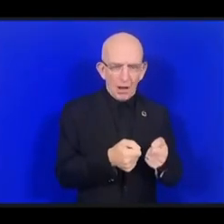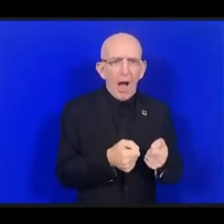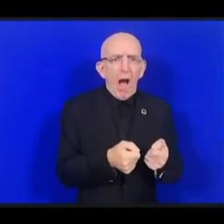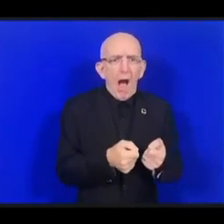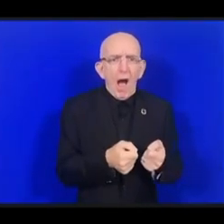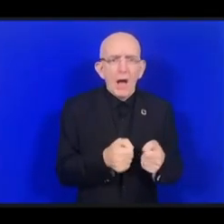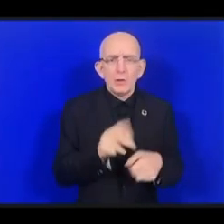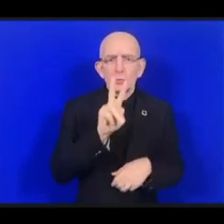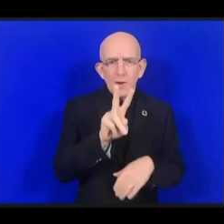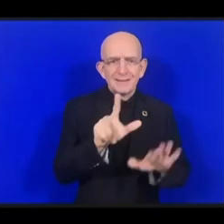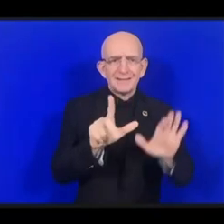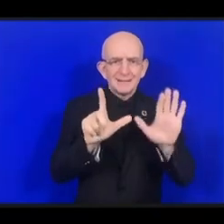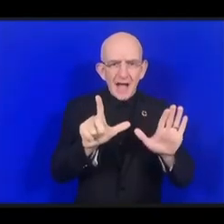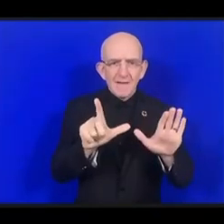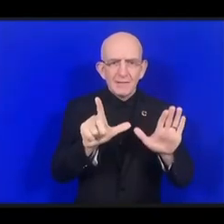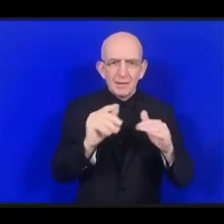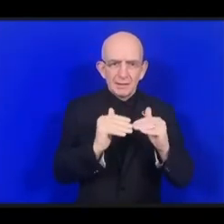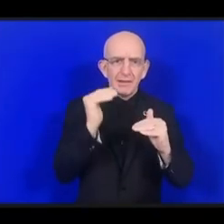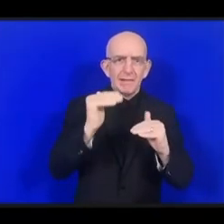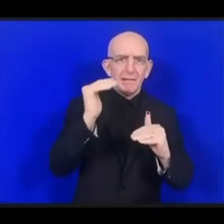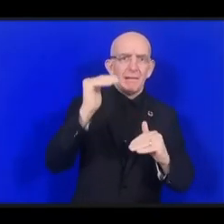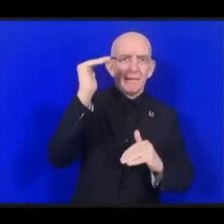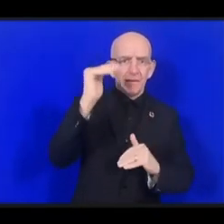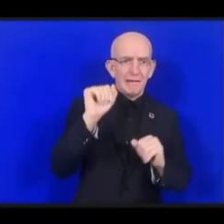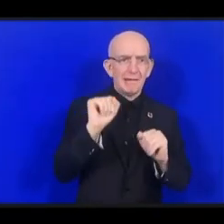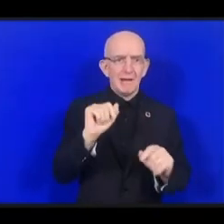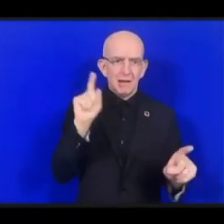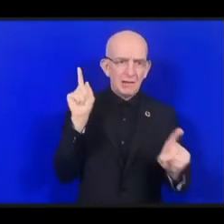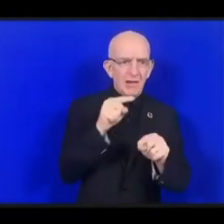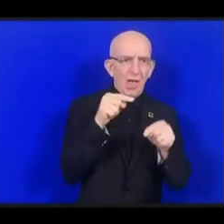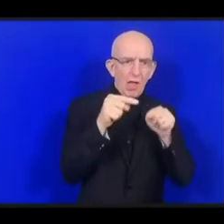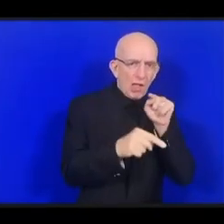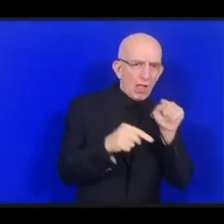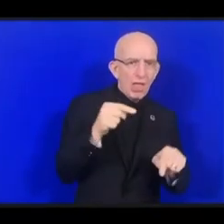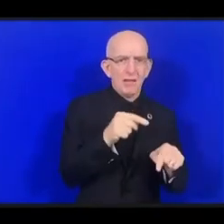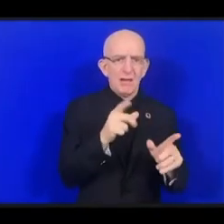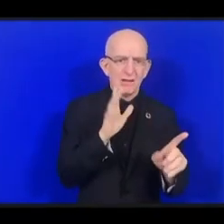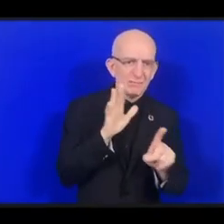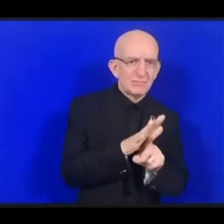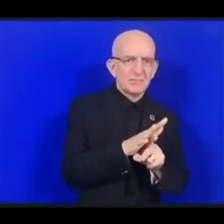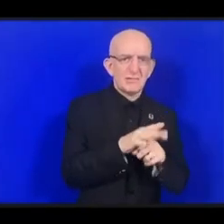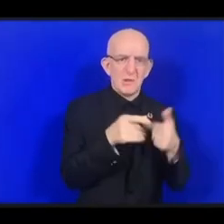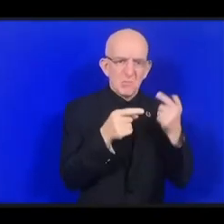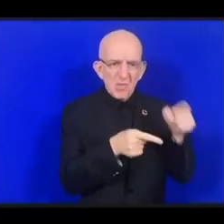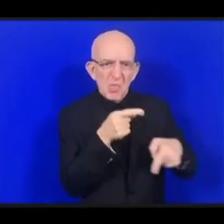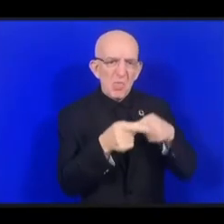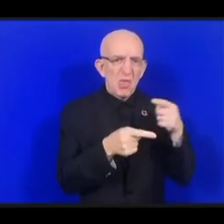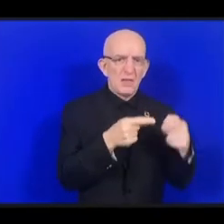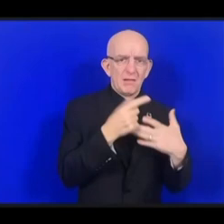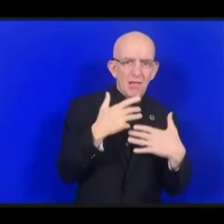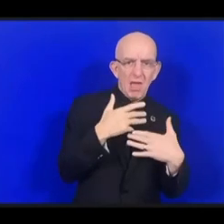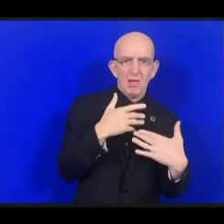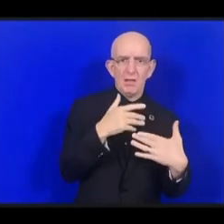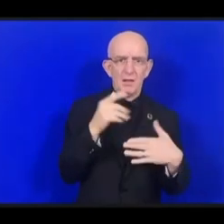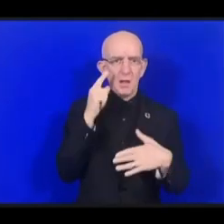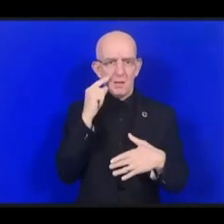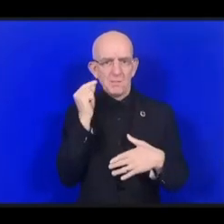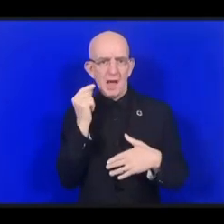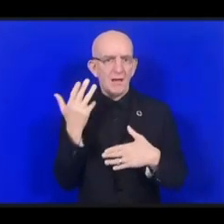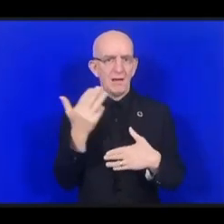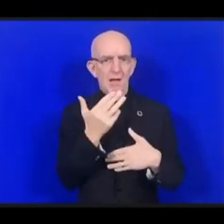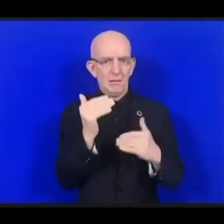デマこういったものがネット上で伸びのように広がって紛争や大規模な残虐行為を煽っ